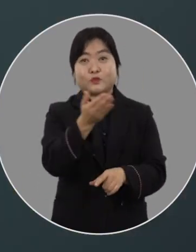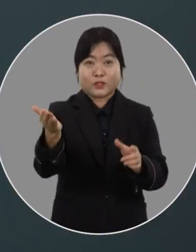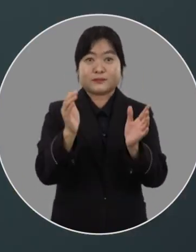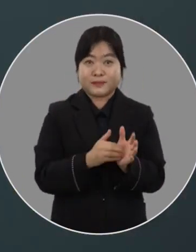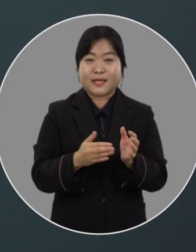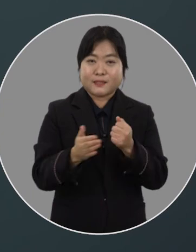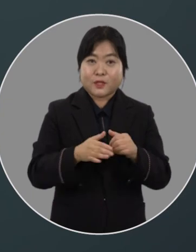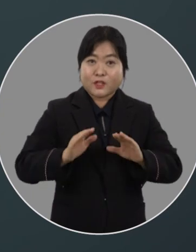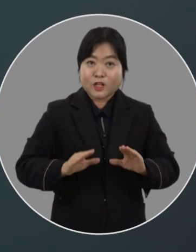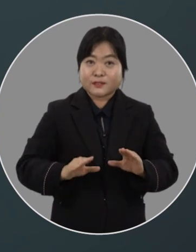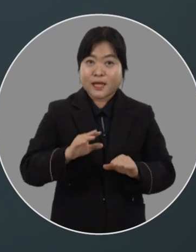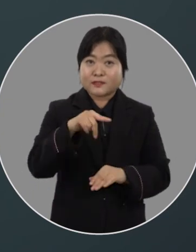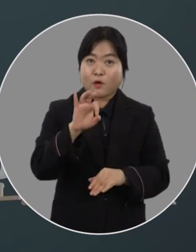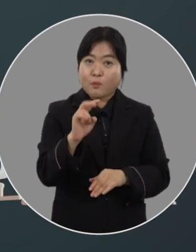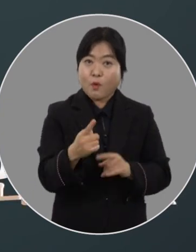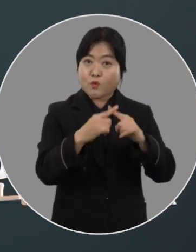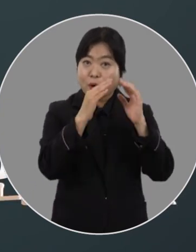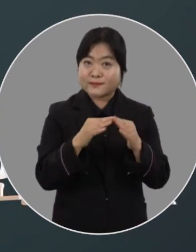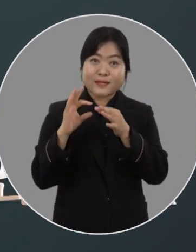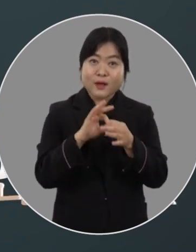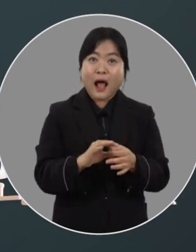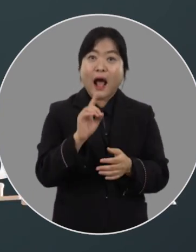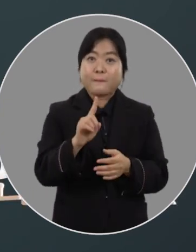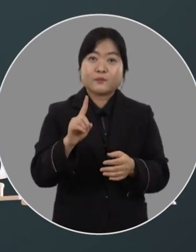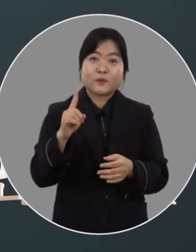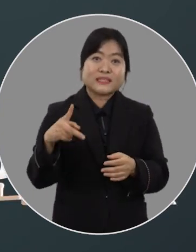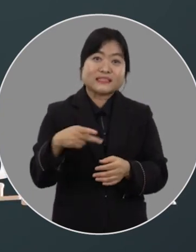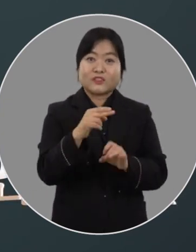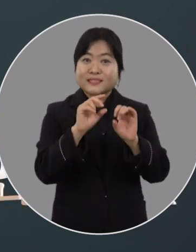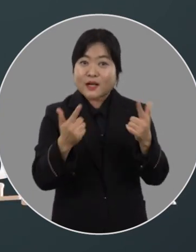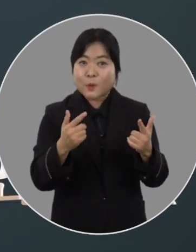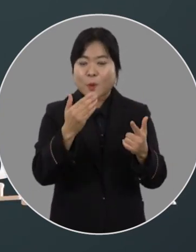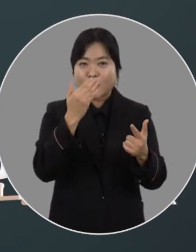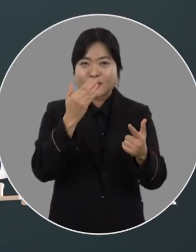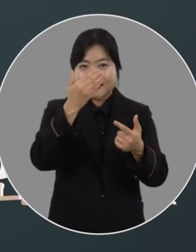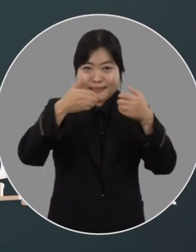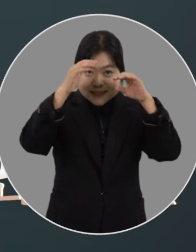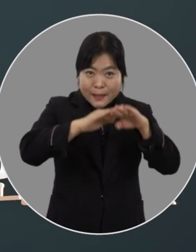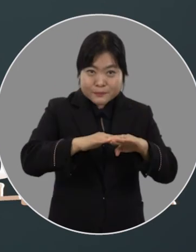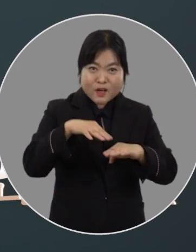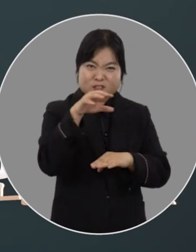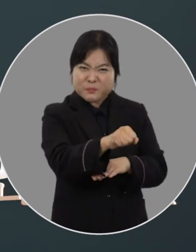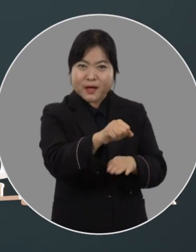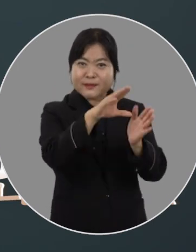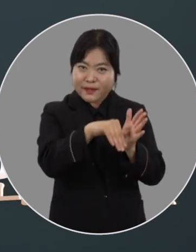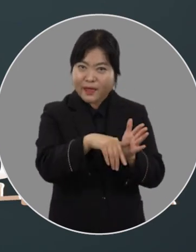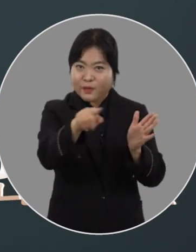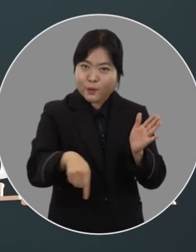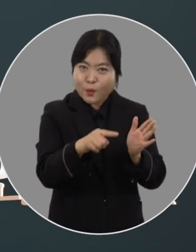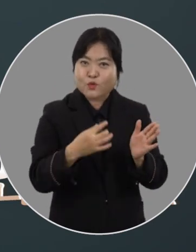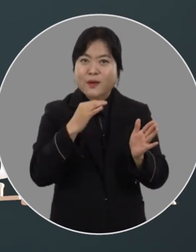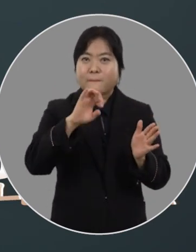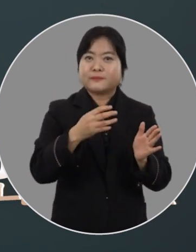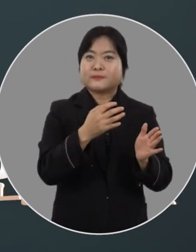그렇기 때문에 현대의 성모교회는 계속해서 한 번도 끊어지지 않고 이슬람인들이 점령할 때에도 유일하게